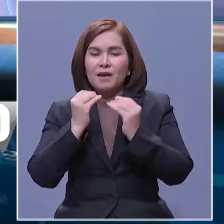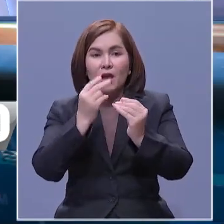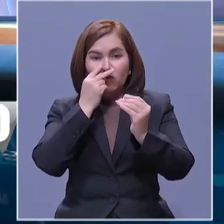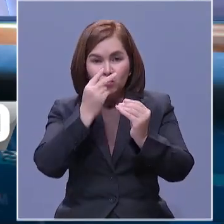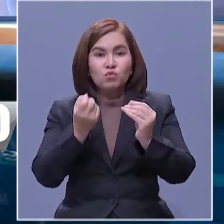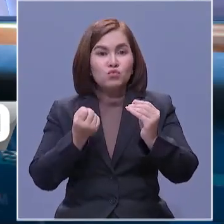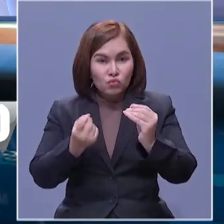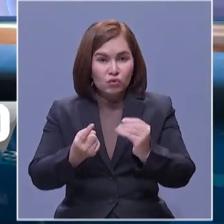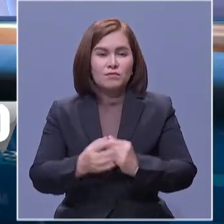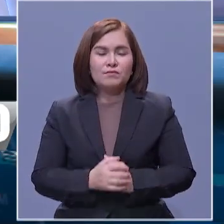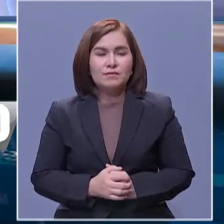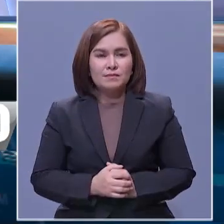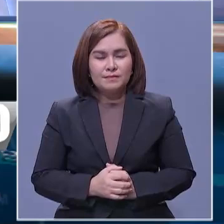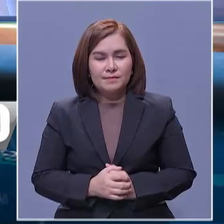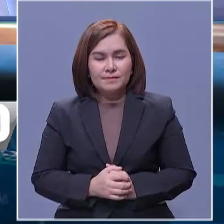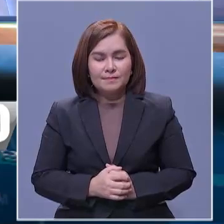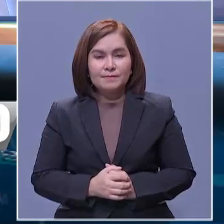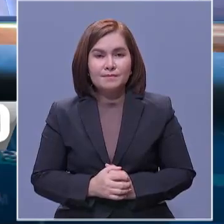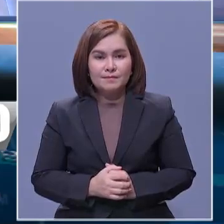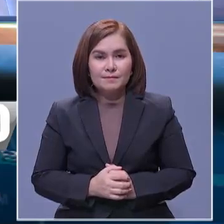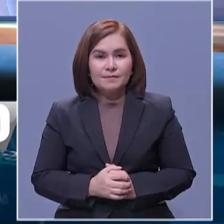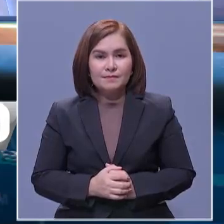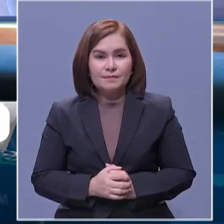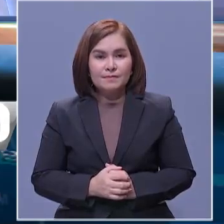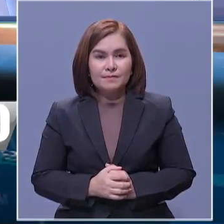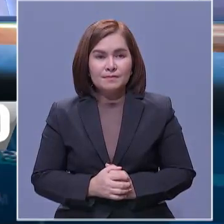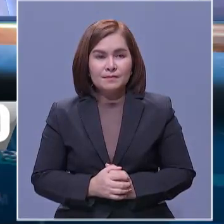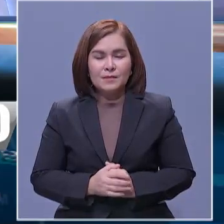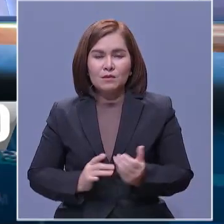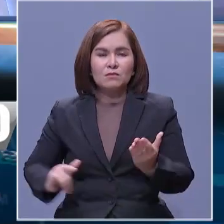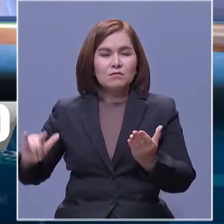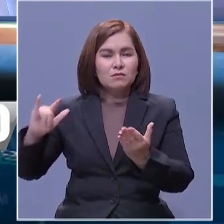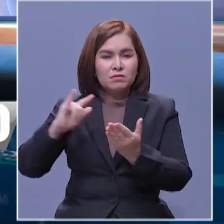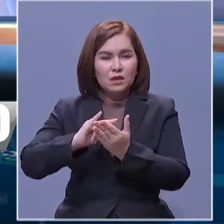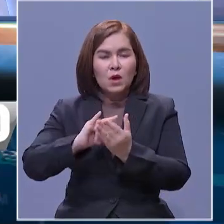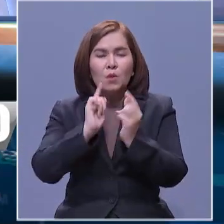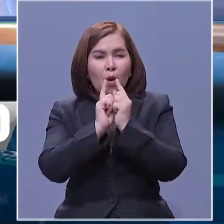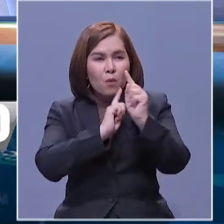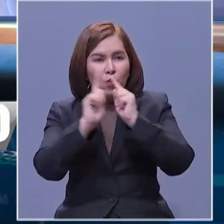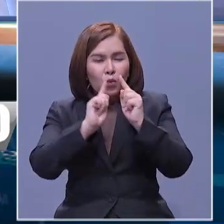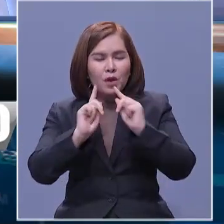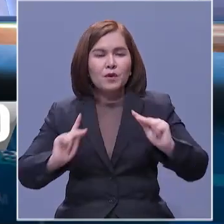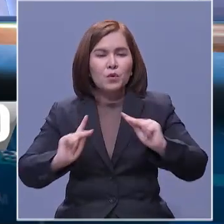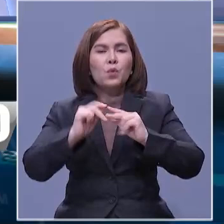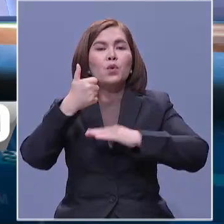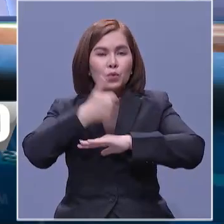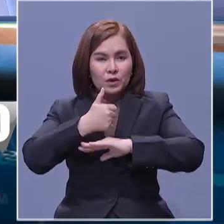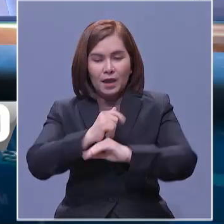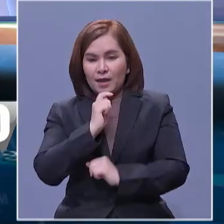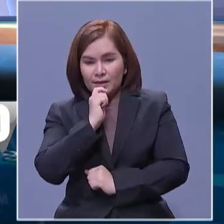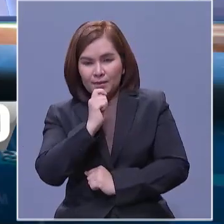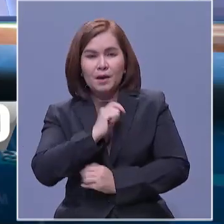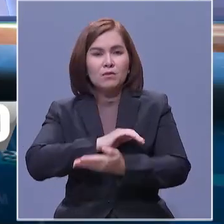น่นอนและเราได้เห็นบรรยากาศการกลับมาปรากฏว่าพอกลับมาถึงพูดคุยกับรัฐมนตรีเสร็จสับให้สัมภาษณ์กับสื่อเสร็